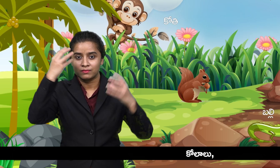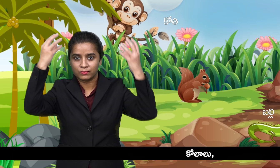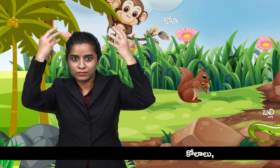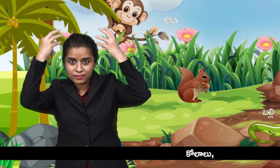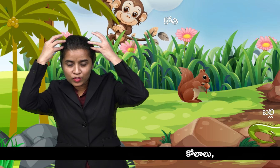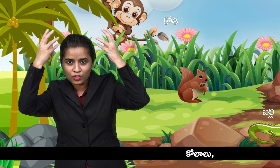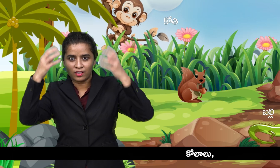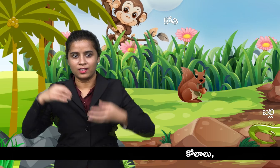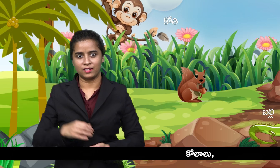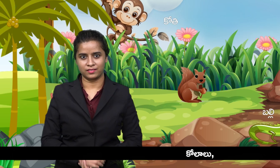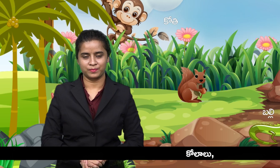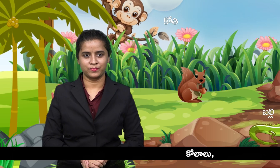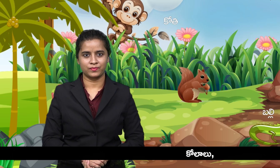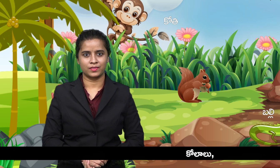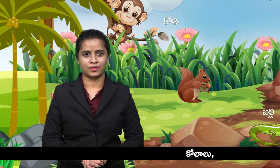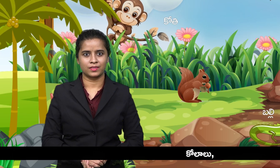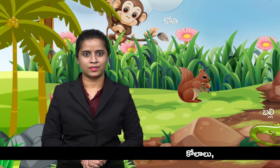కోలాలు,